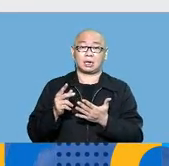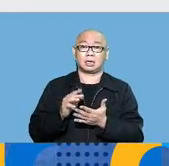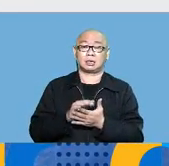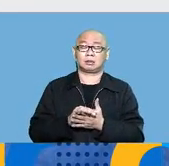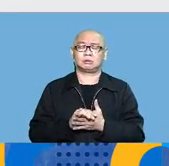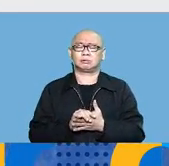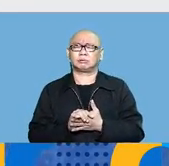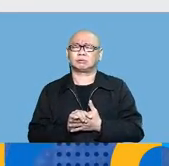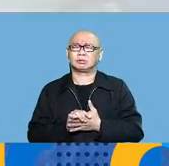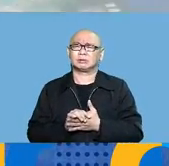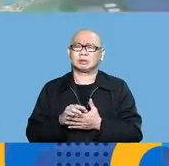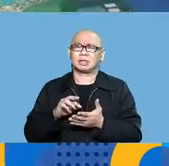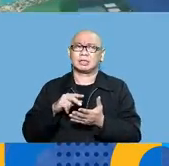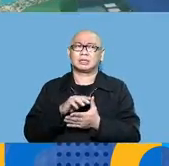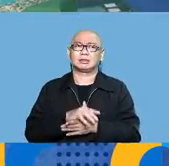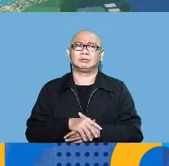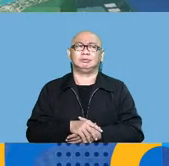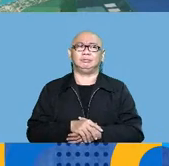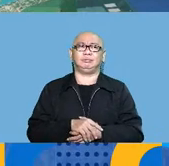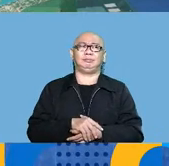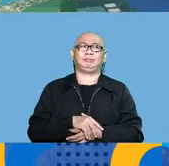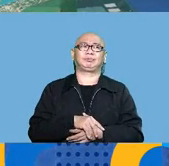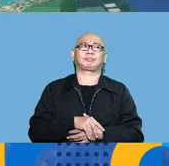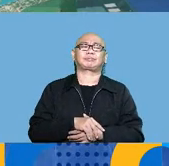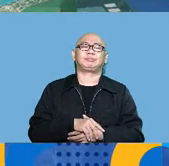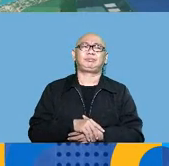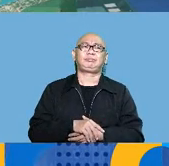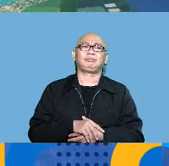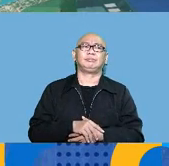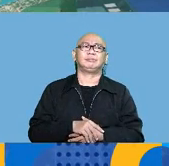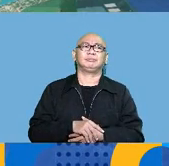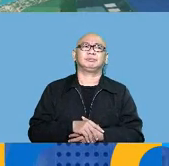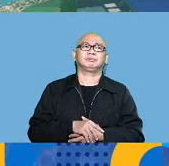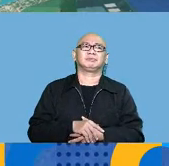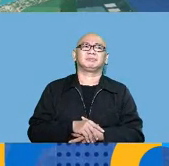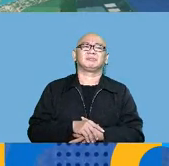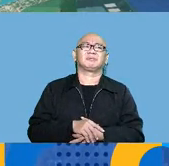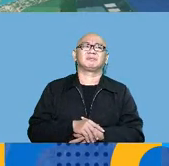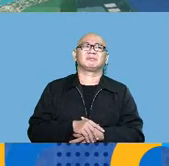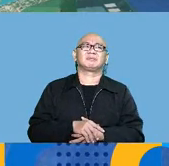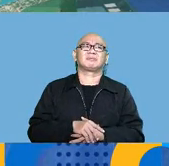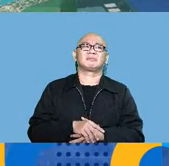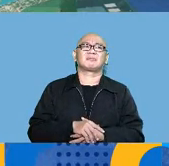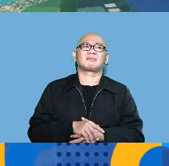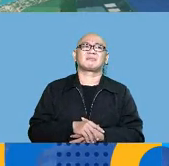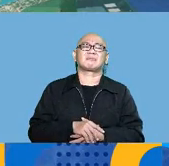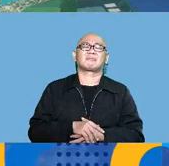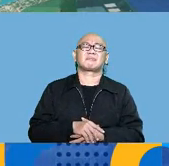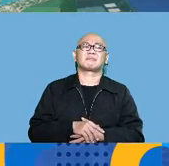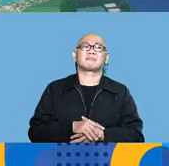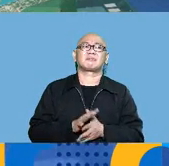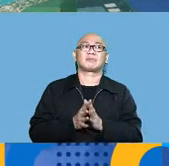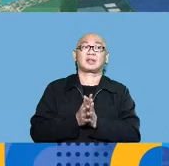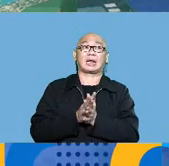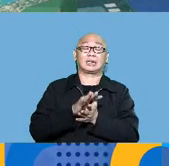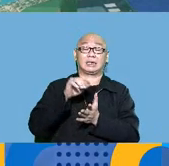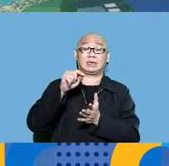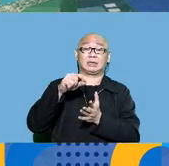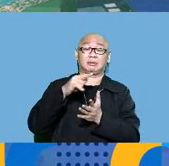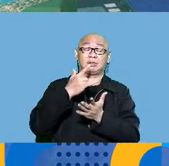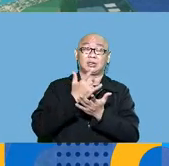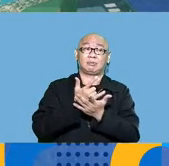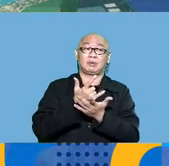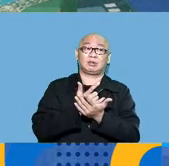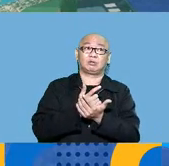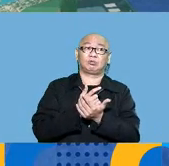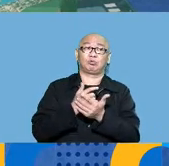slide-nya kok enggak jalan-jalan ya, Mas? Maaf. Oke, jadi ini penetapan